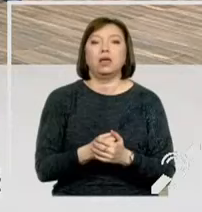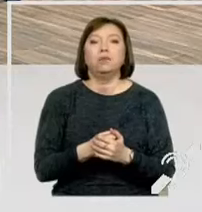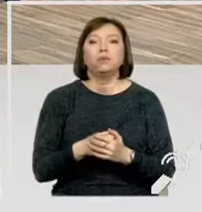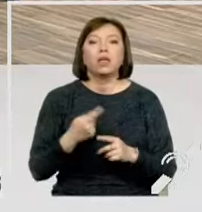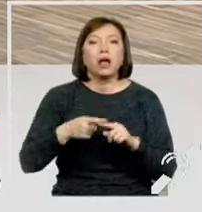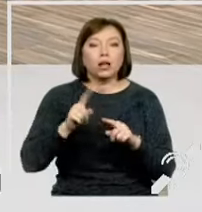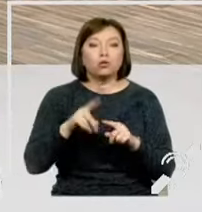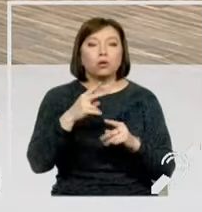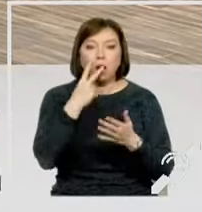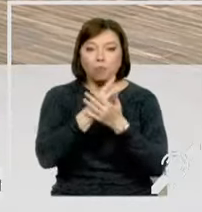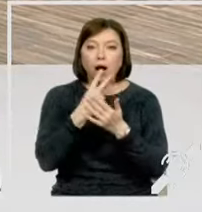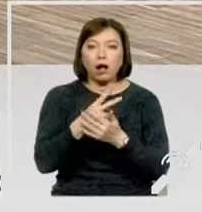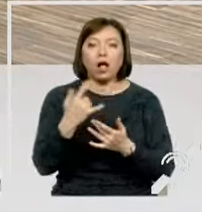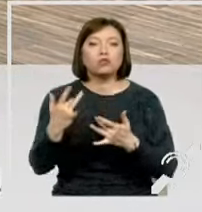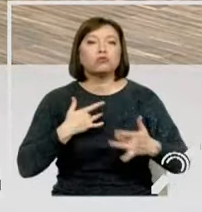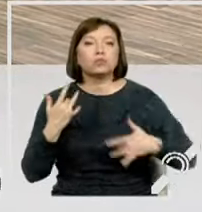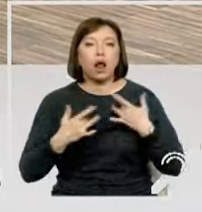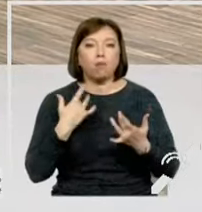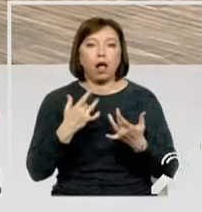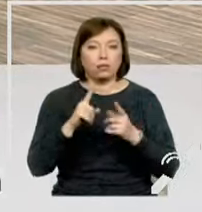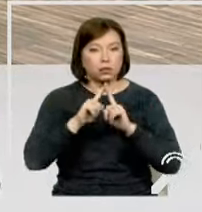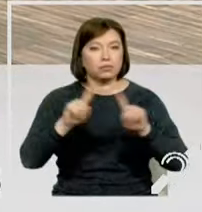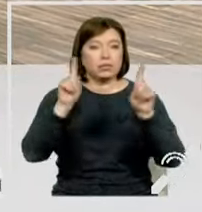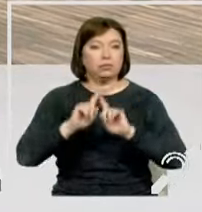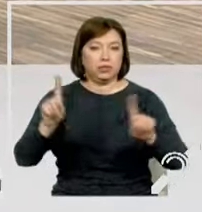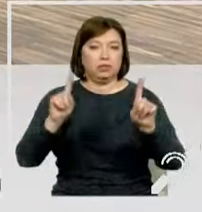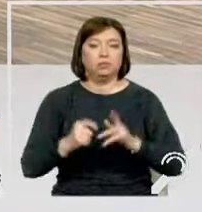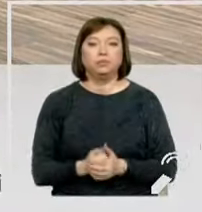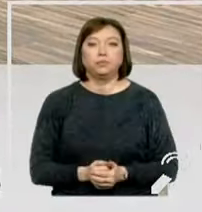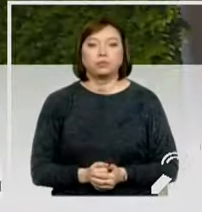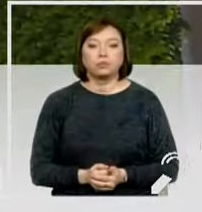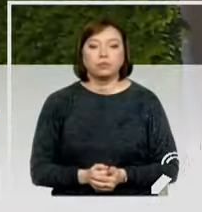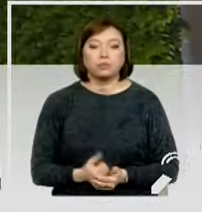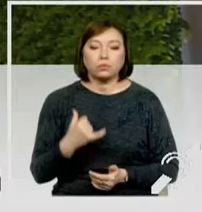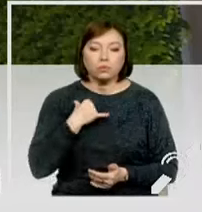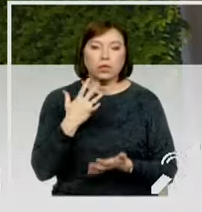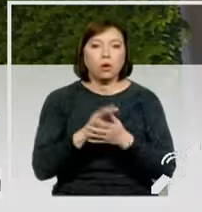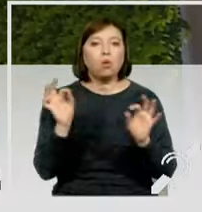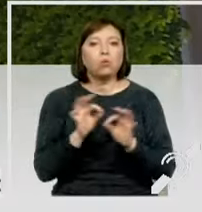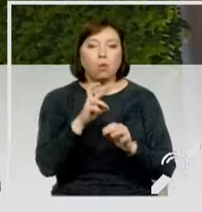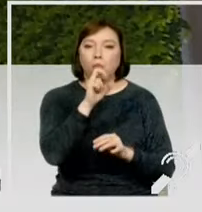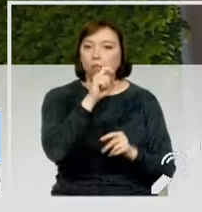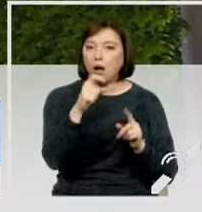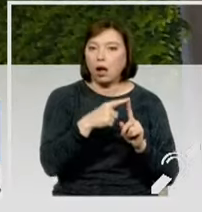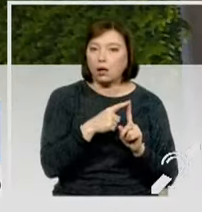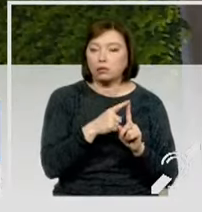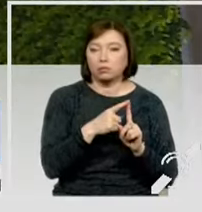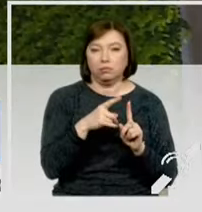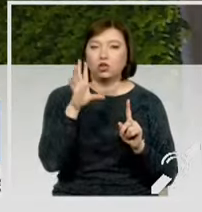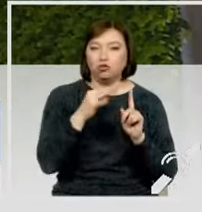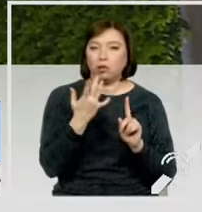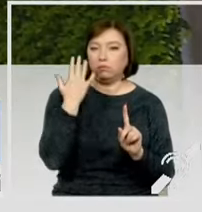vor amplifica firul dramatic al spectacolului, spune dirijorul Cristian Spătaru. Avem muzică de la Bach, adică din